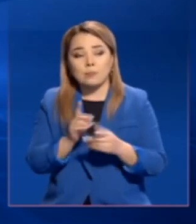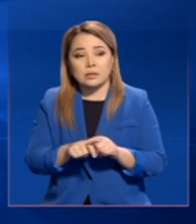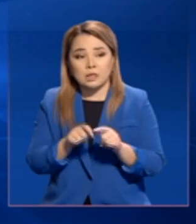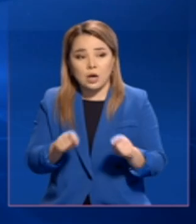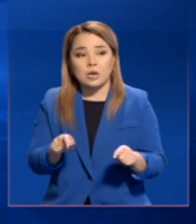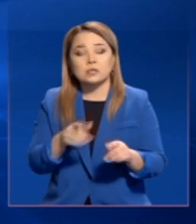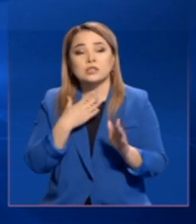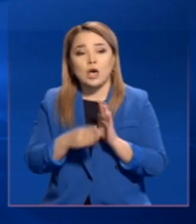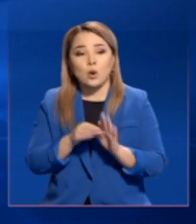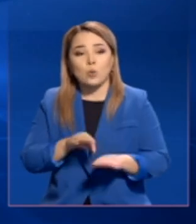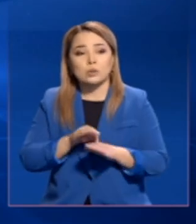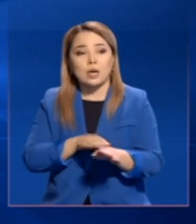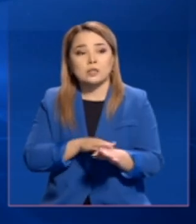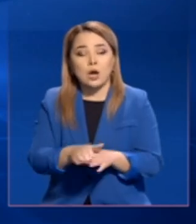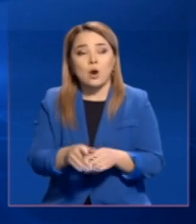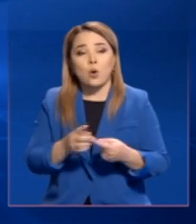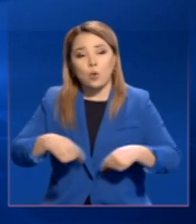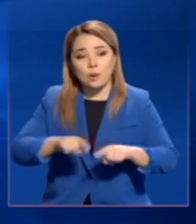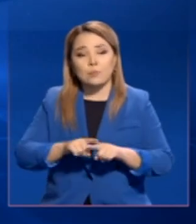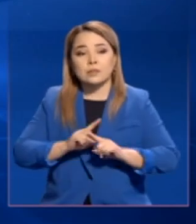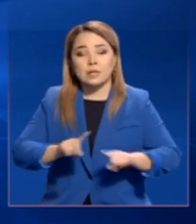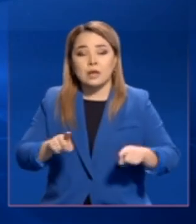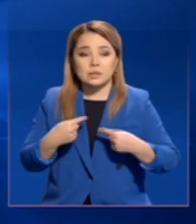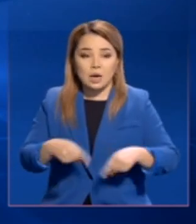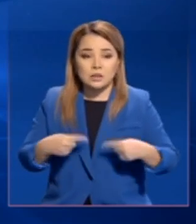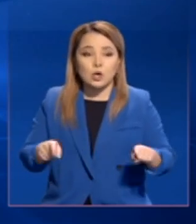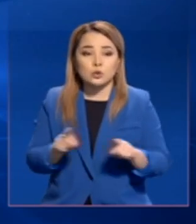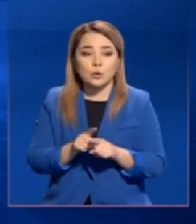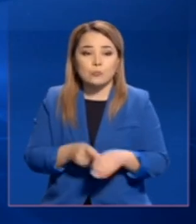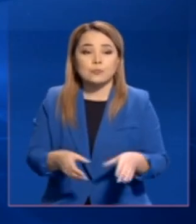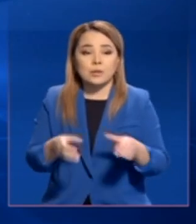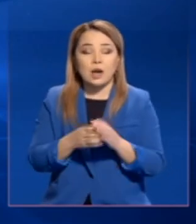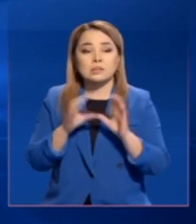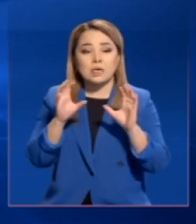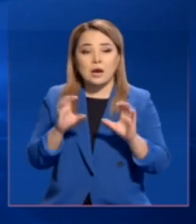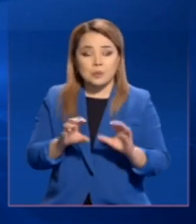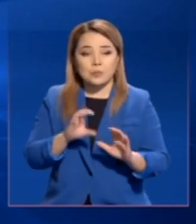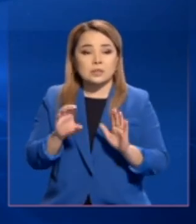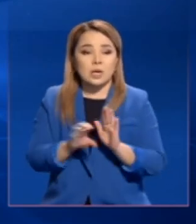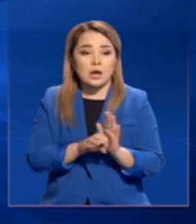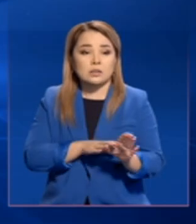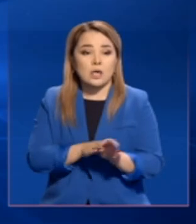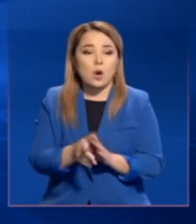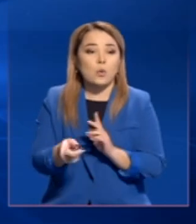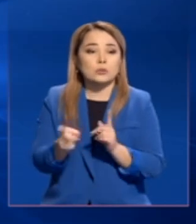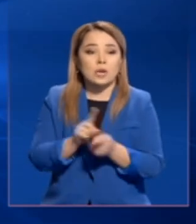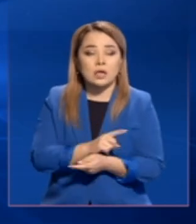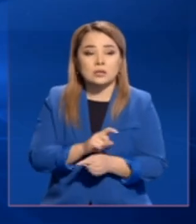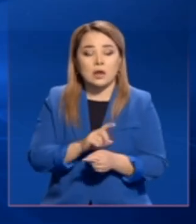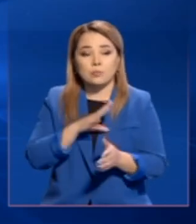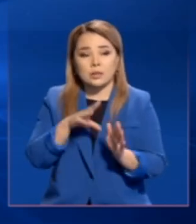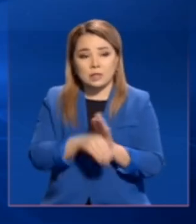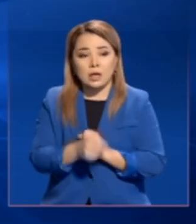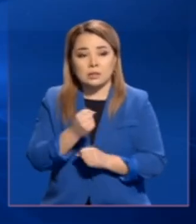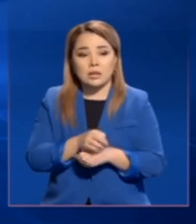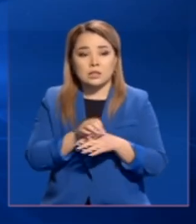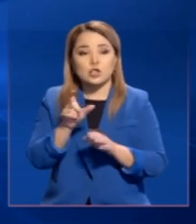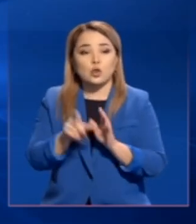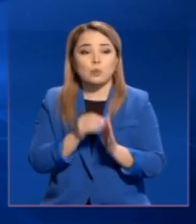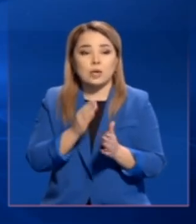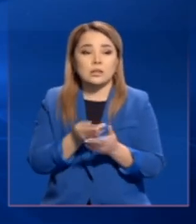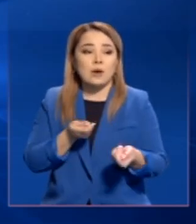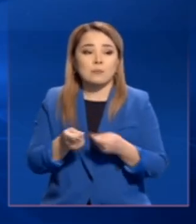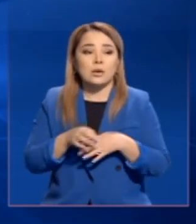Сайлау үдерісіне қоғамның түрлі өкілдерін барынша тарту үшін заңнамаға басқа да тың өзгерістер енгізілді. Мысалы,